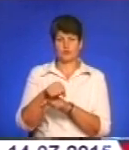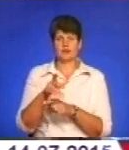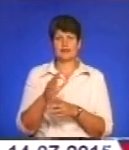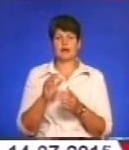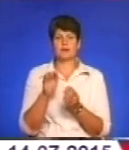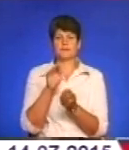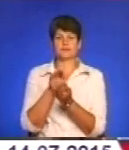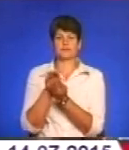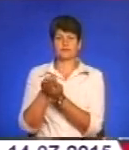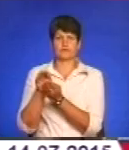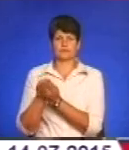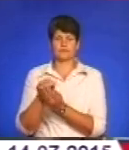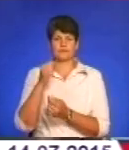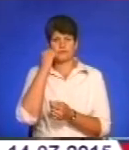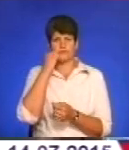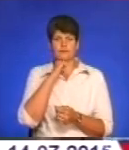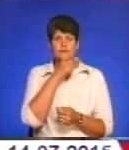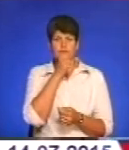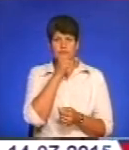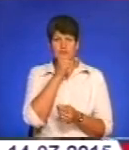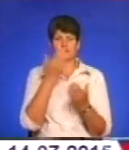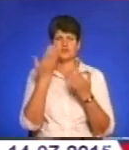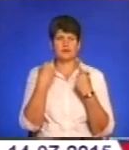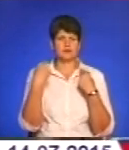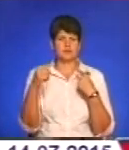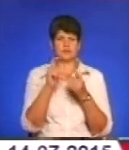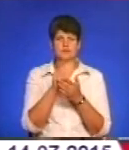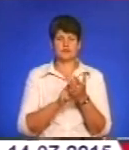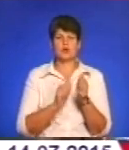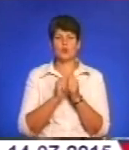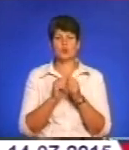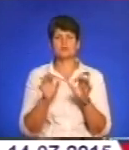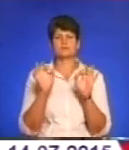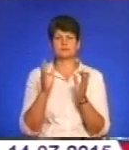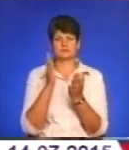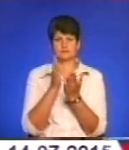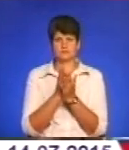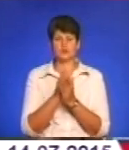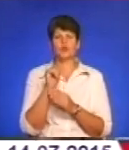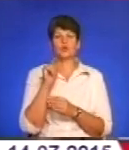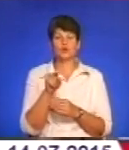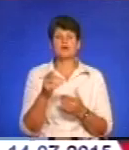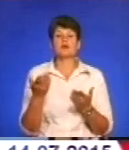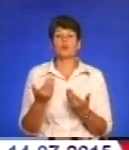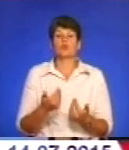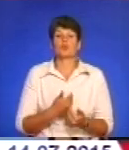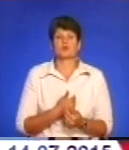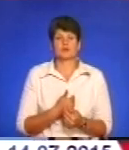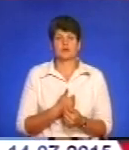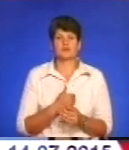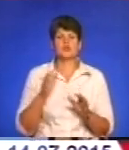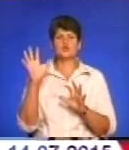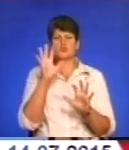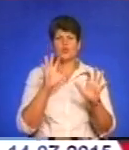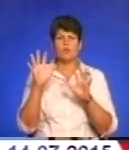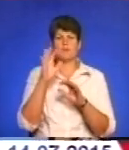дідівських гробах знов читають не ті зовсім вірші. Кожен правди дійшов, кожен тої, якої хотів. Із туманного